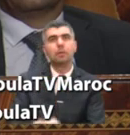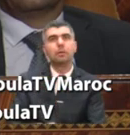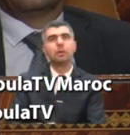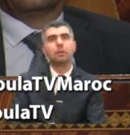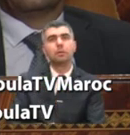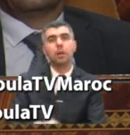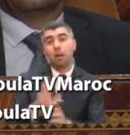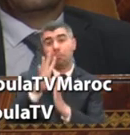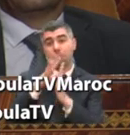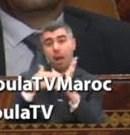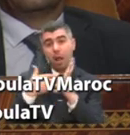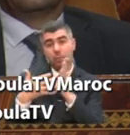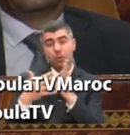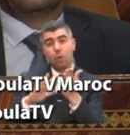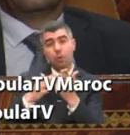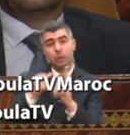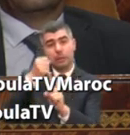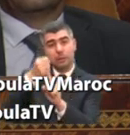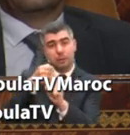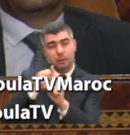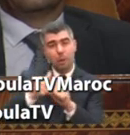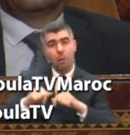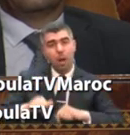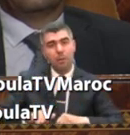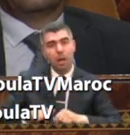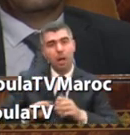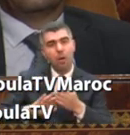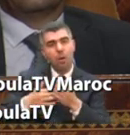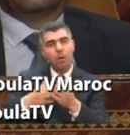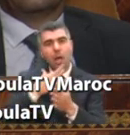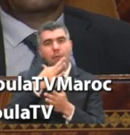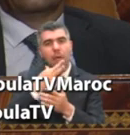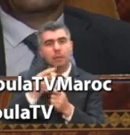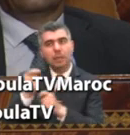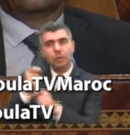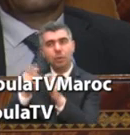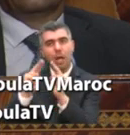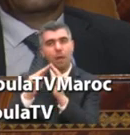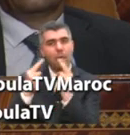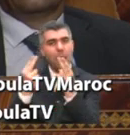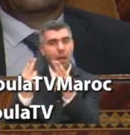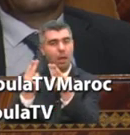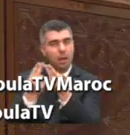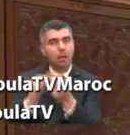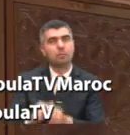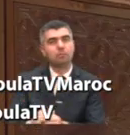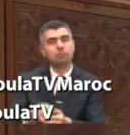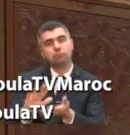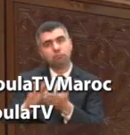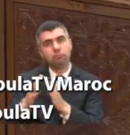لتتميم استراتيجية الوزارة في نجاح المخطط الوطني للتجارة الخارجية الذي بدأ منذ